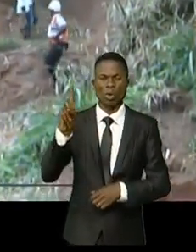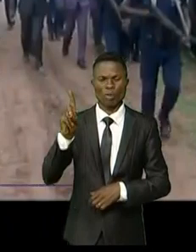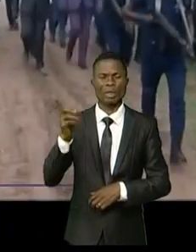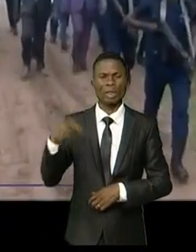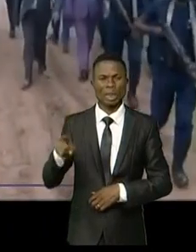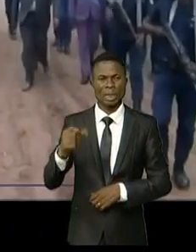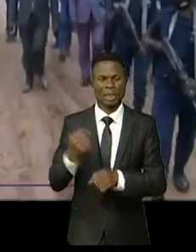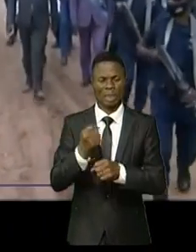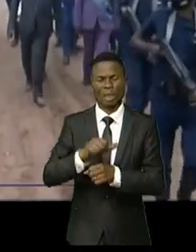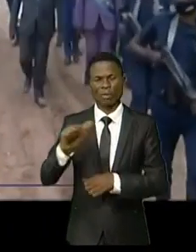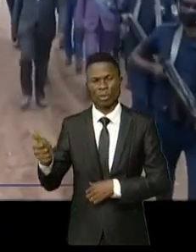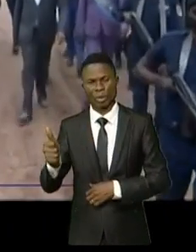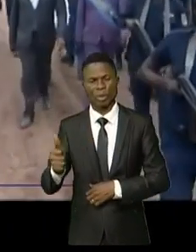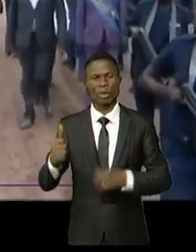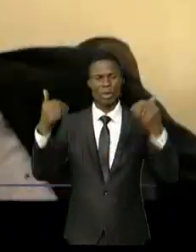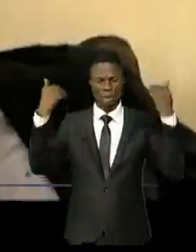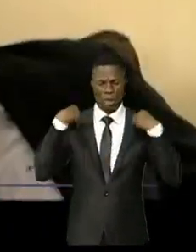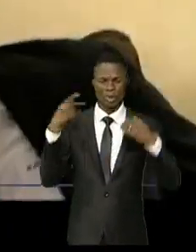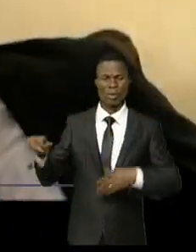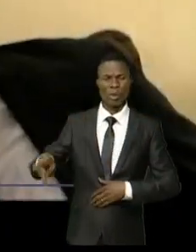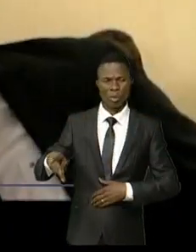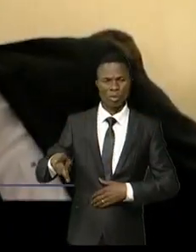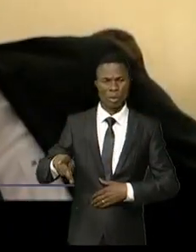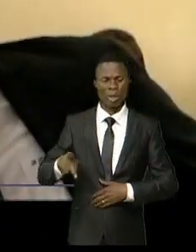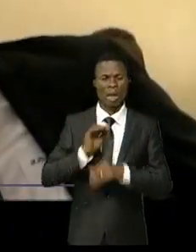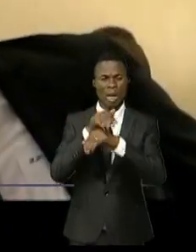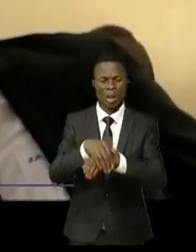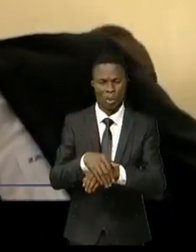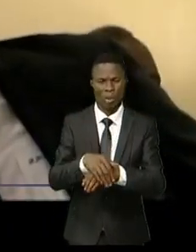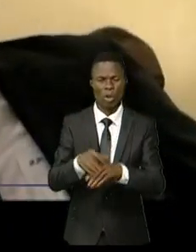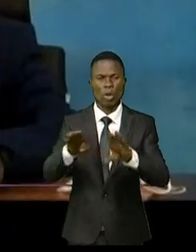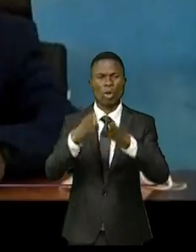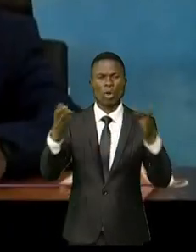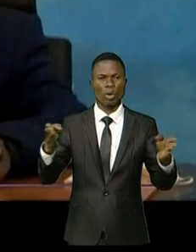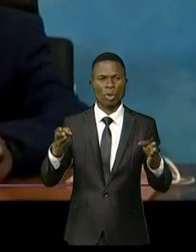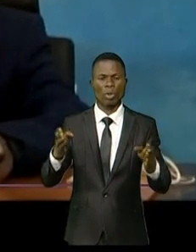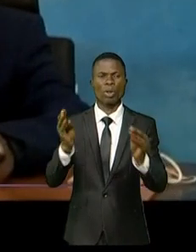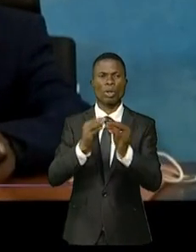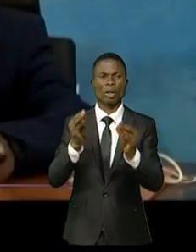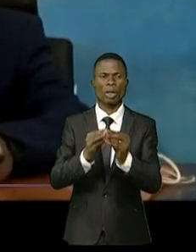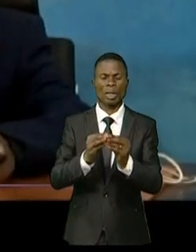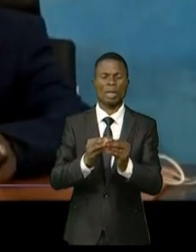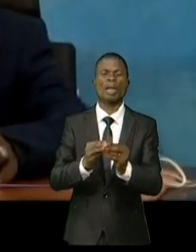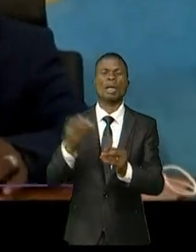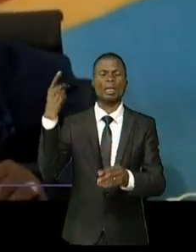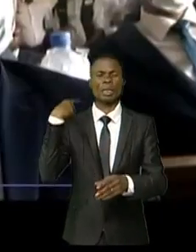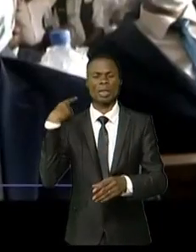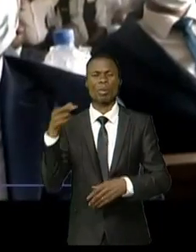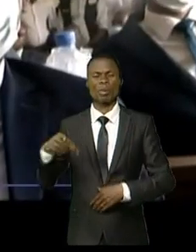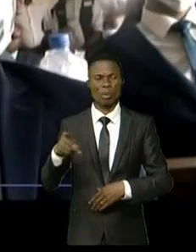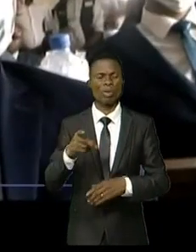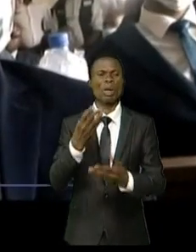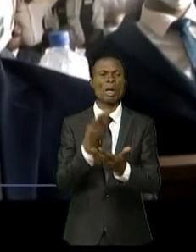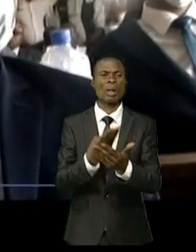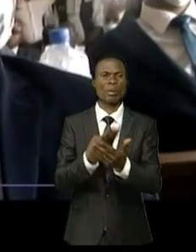D'une activité à une autre, le chef de l'exécutif provincial du Kasaï a pris part à la cérémonie d'ouverture de la session budgétaire de septembre 2021 à l'Assemblée provinciale du